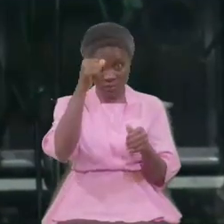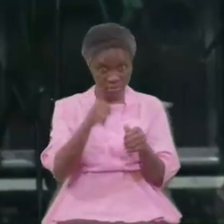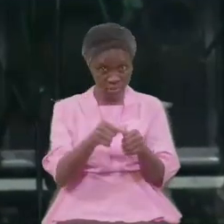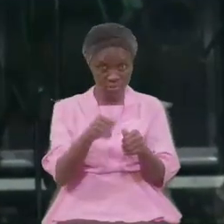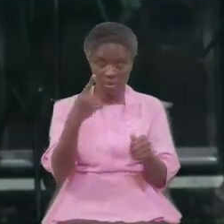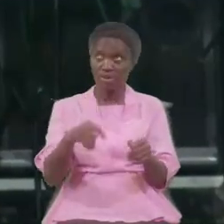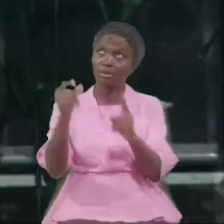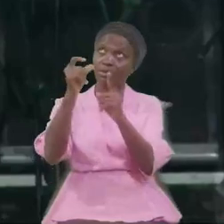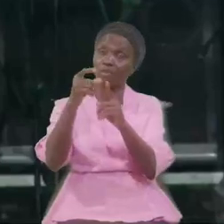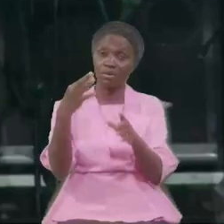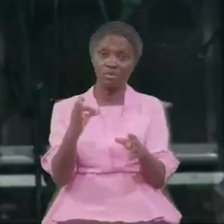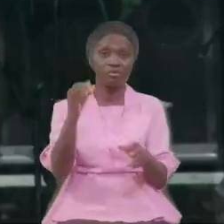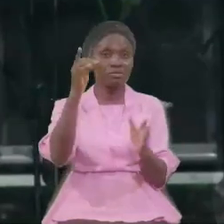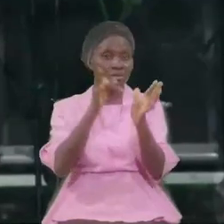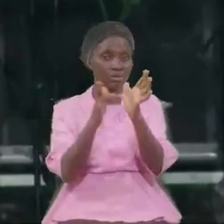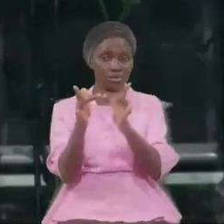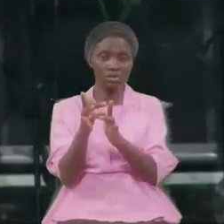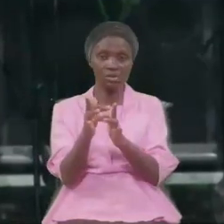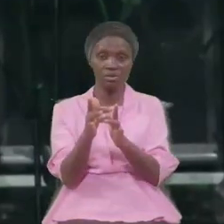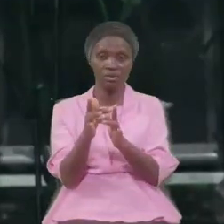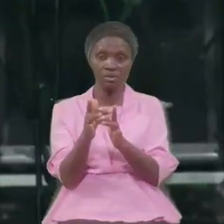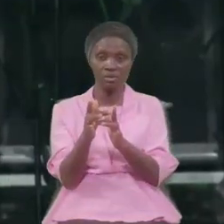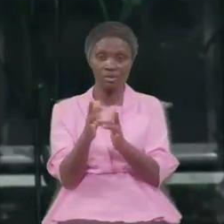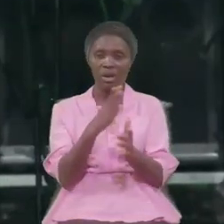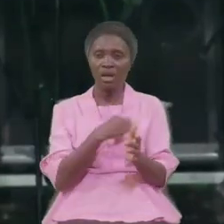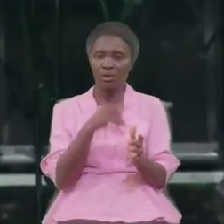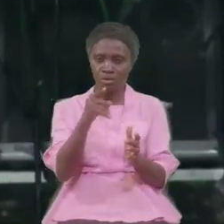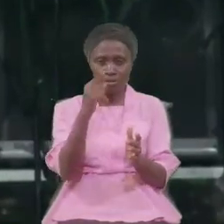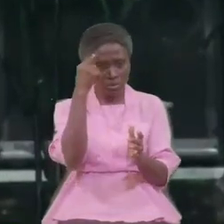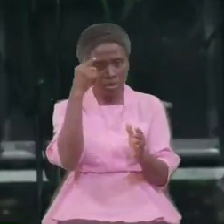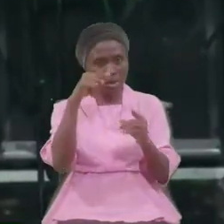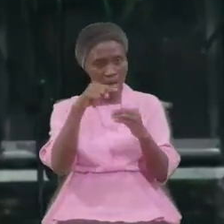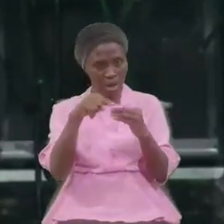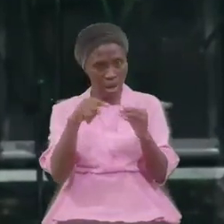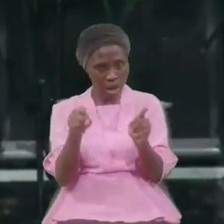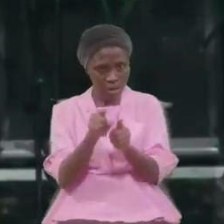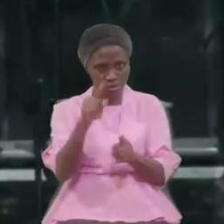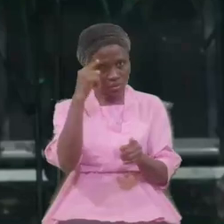Rappelez-vous les paroles de Jésus. Comme vous pensez à votre condition,